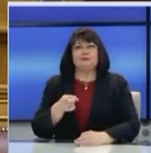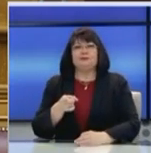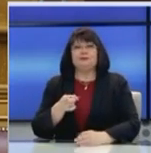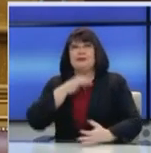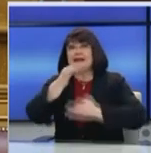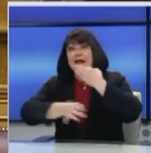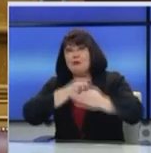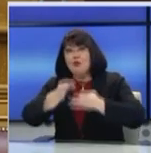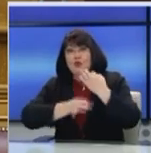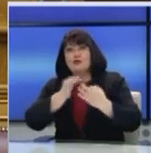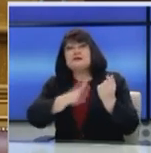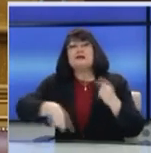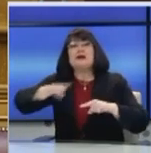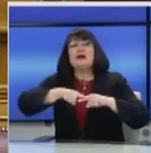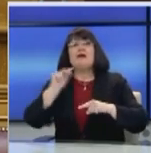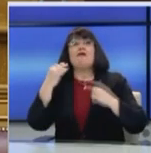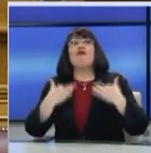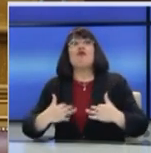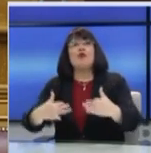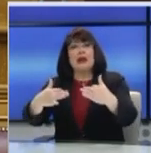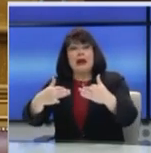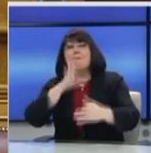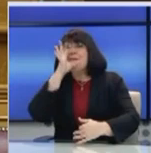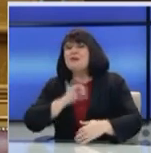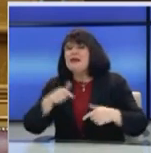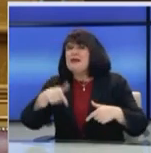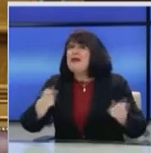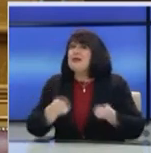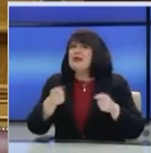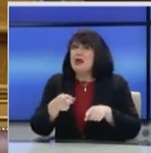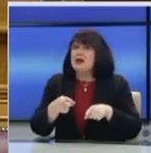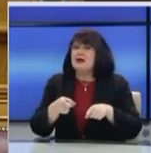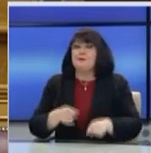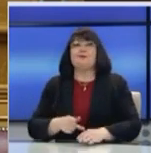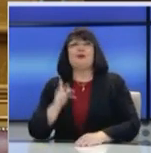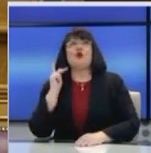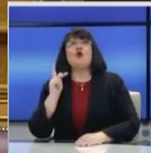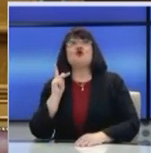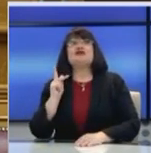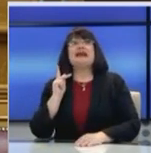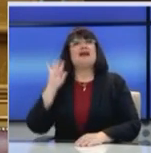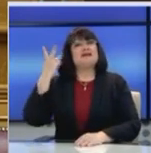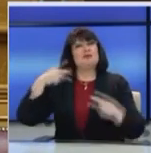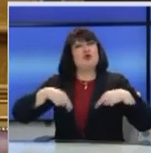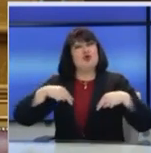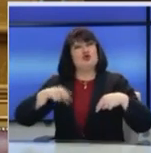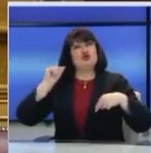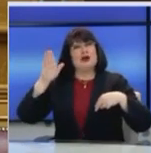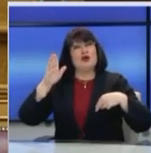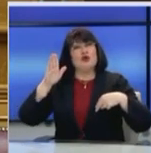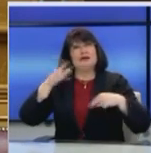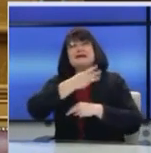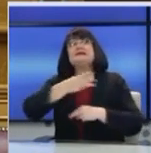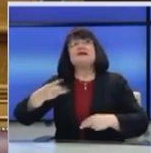υπενθυμίσω και στο Ελληνικό Κοινοβούλιο τα πραγματικά γεγονότα. Ο κ. Κοντζιάς ήταν αυτός ο οποίος λίγο